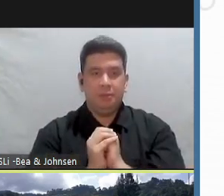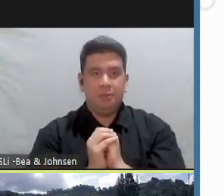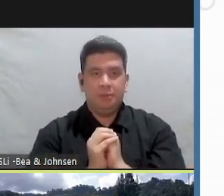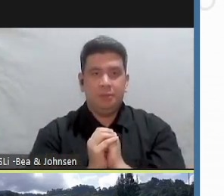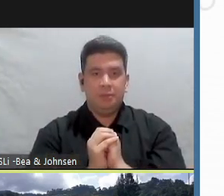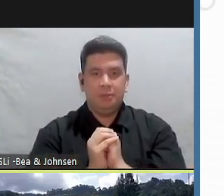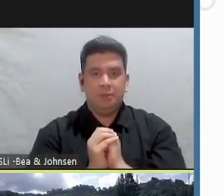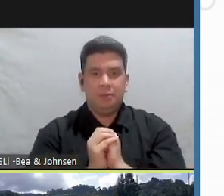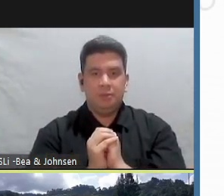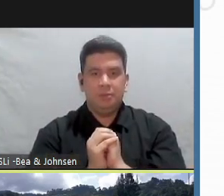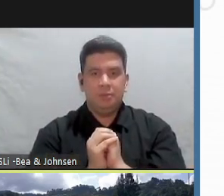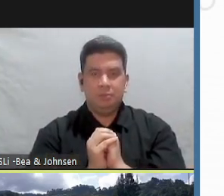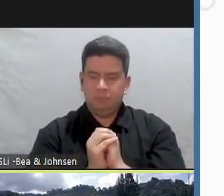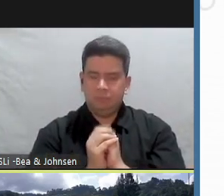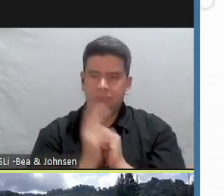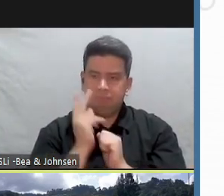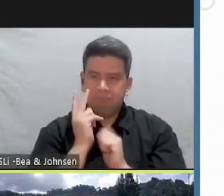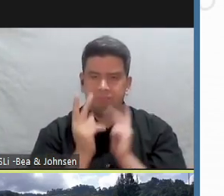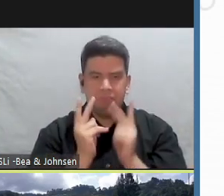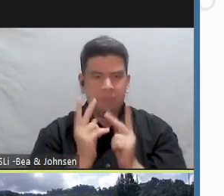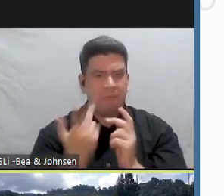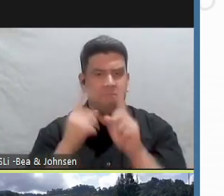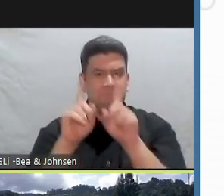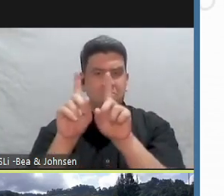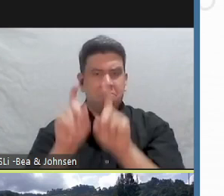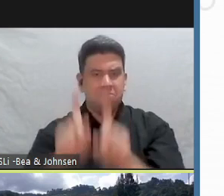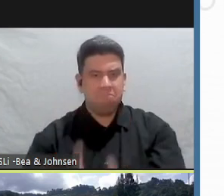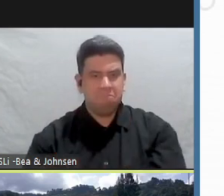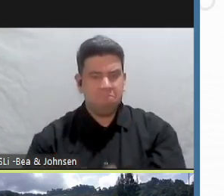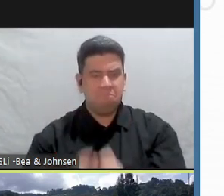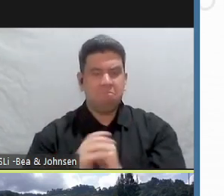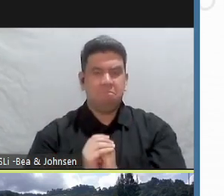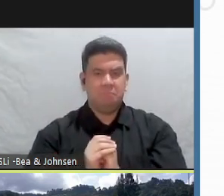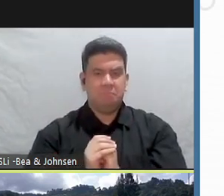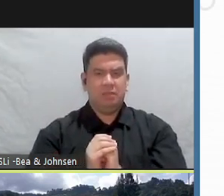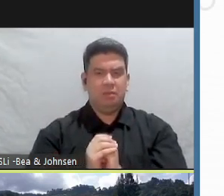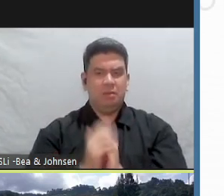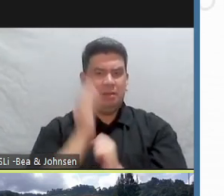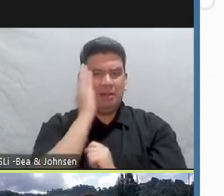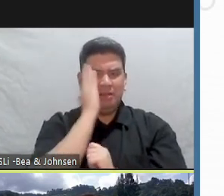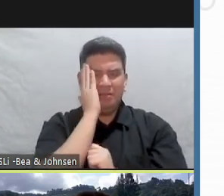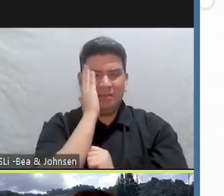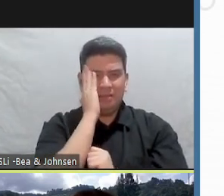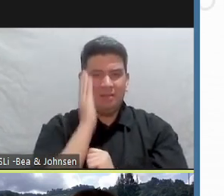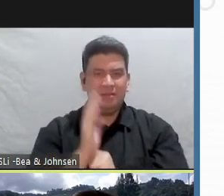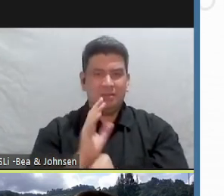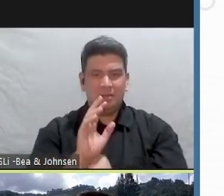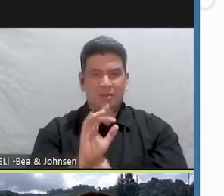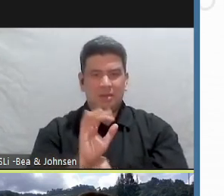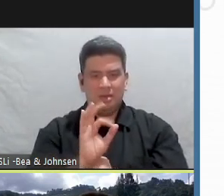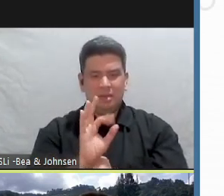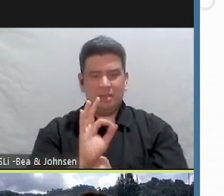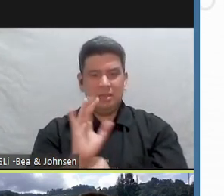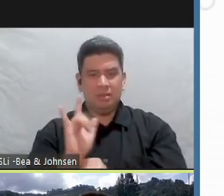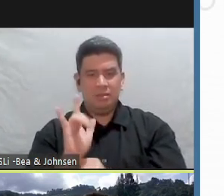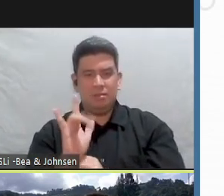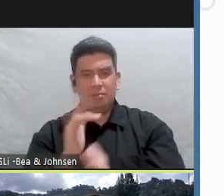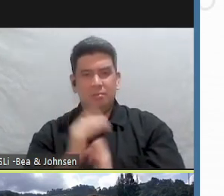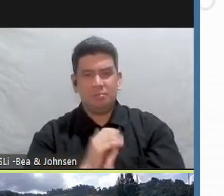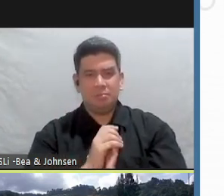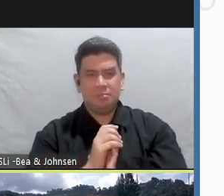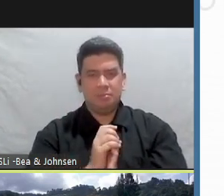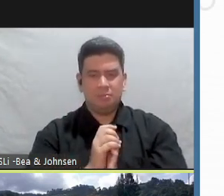examen para malaman nila kung ano ba yung kalidad ng edukasyon sa Pilipinas. Kasi nga 1925. At nakita